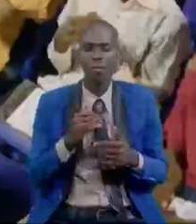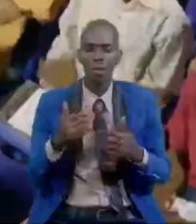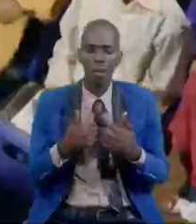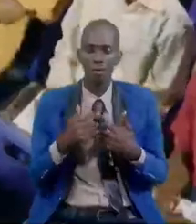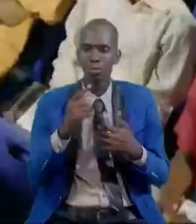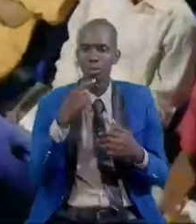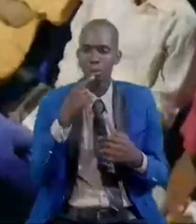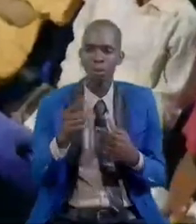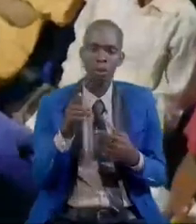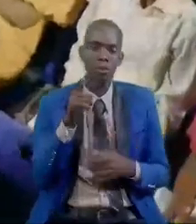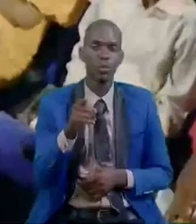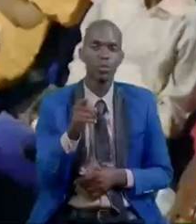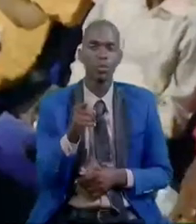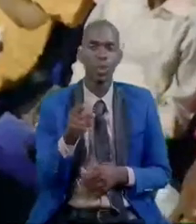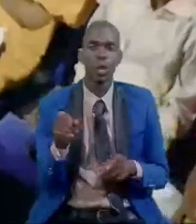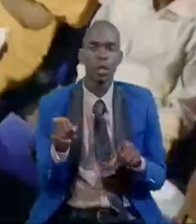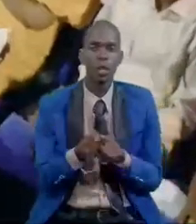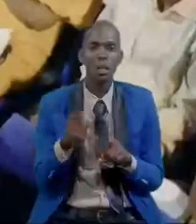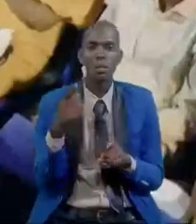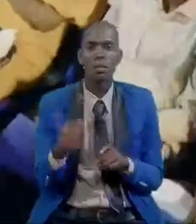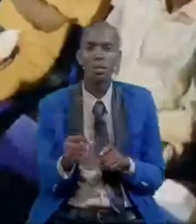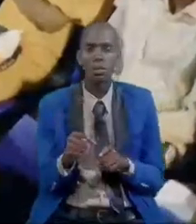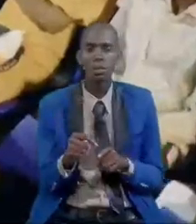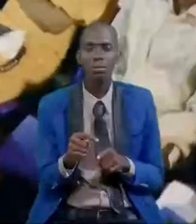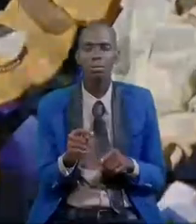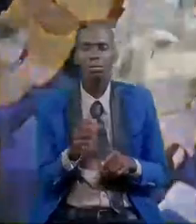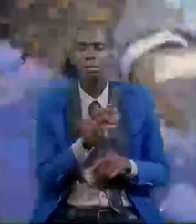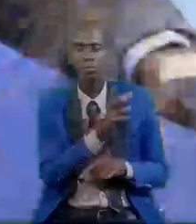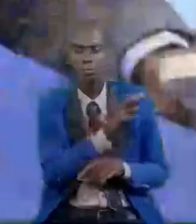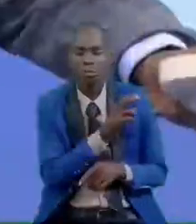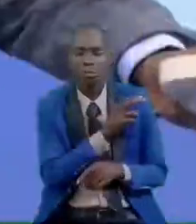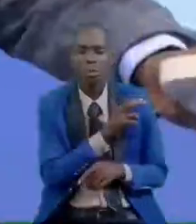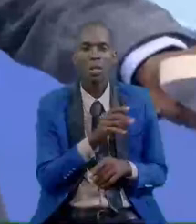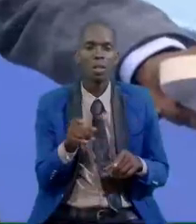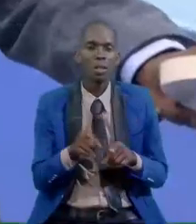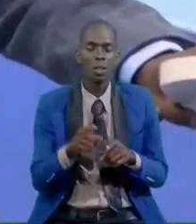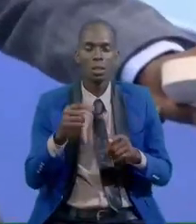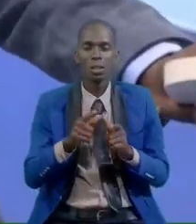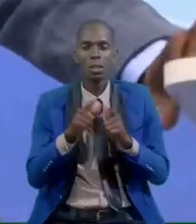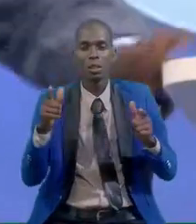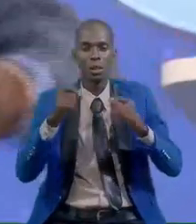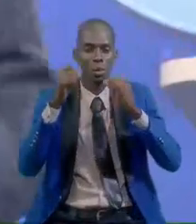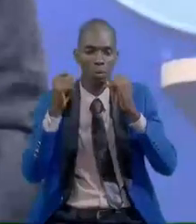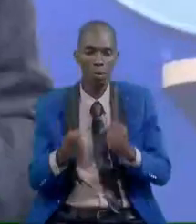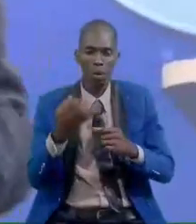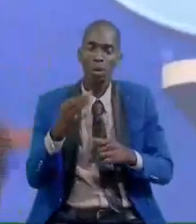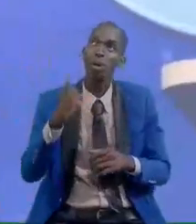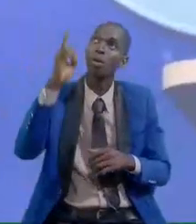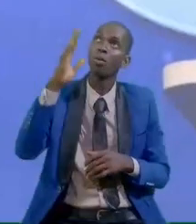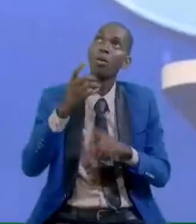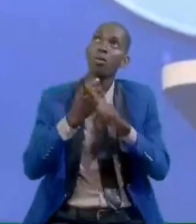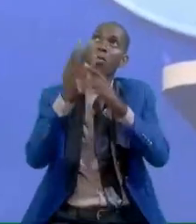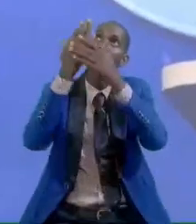Je vous envoie dire que la puissance majestueuse de Dieu du